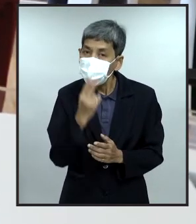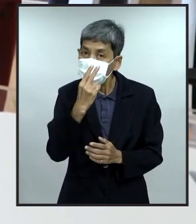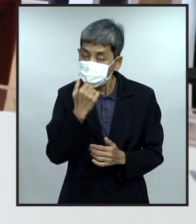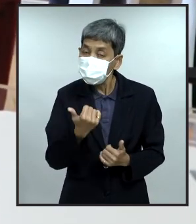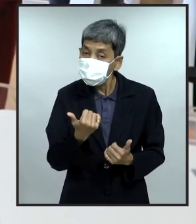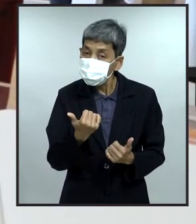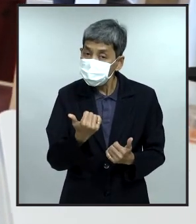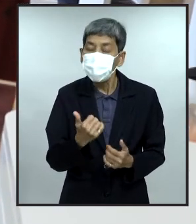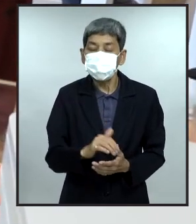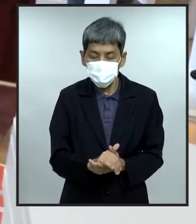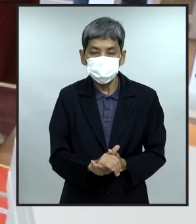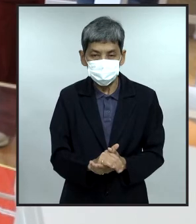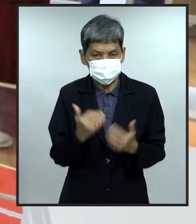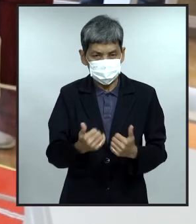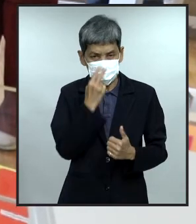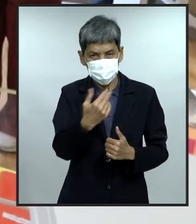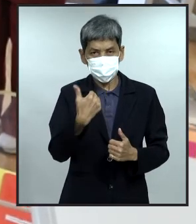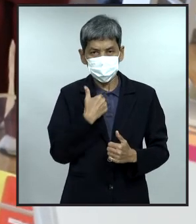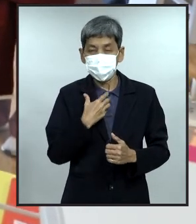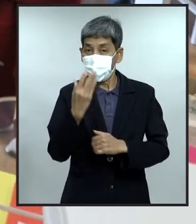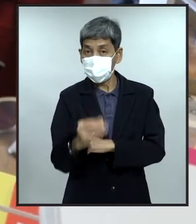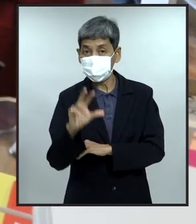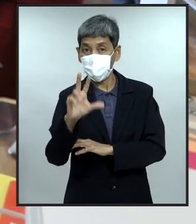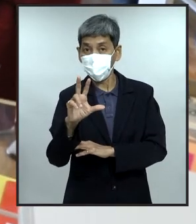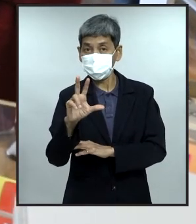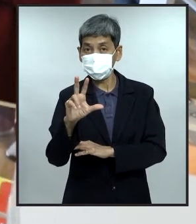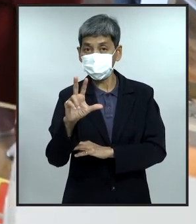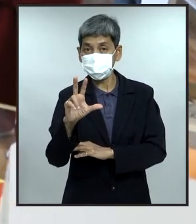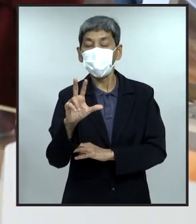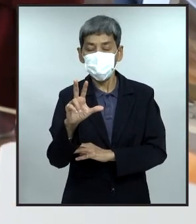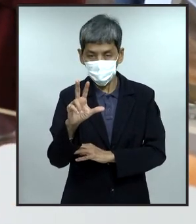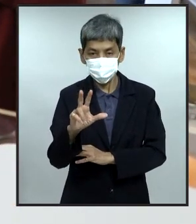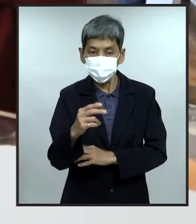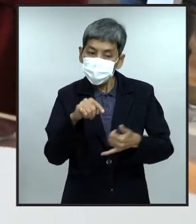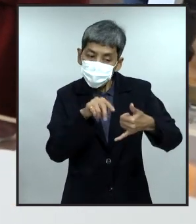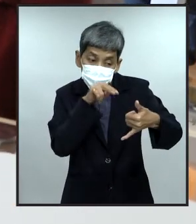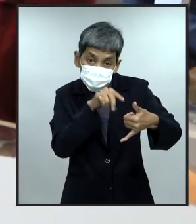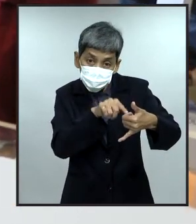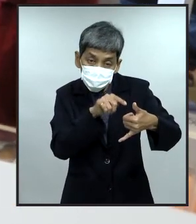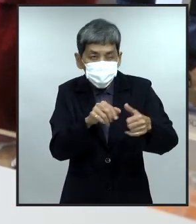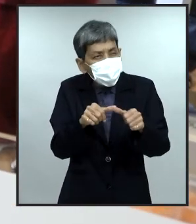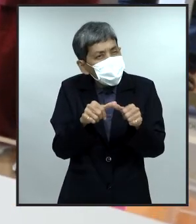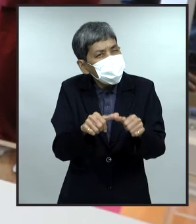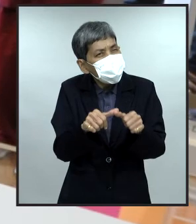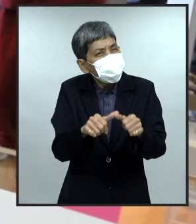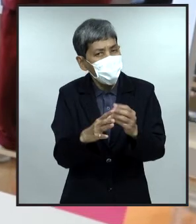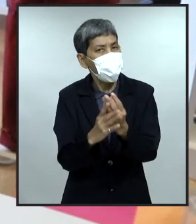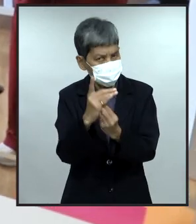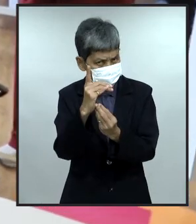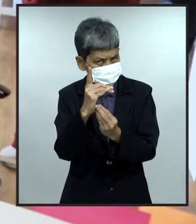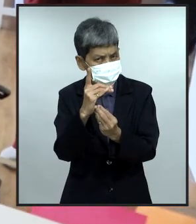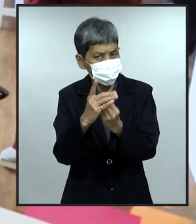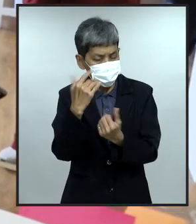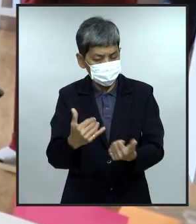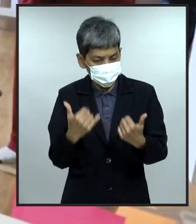แล้ว ใช่ ตอนนี้เห็นบอกยังเหลืออีก3คนใกล้หายหรือยัง ก็อาการก็อยู่มาประมาณอาทิตย์นึงแล้วค่ะอา